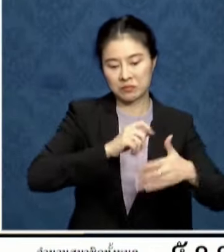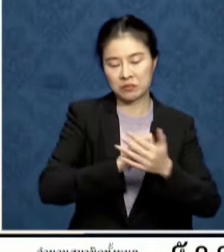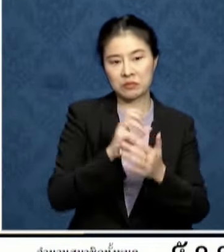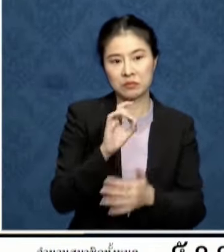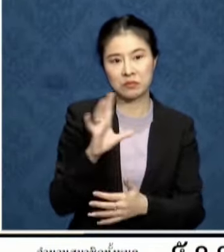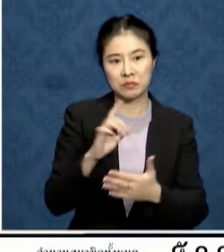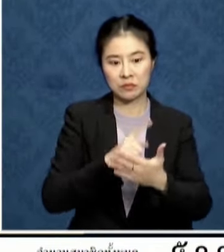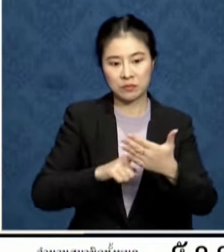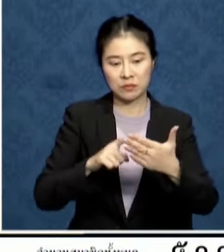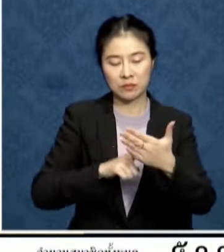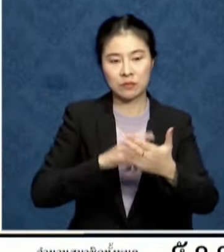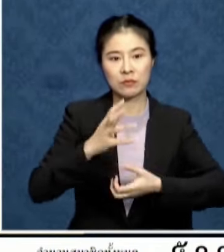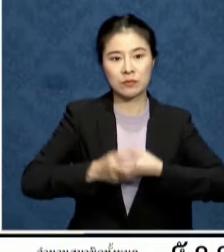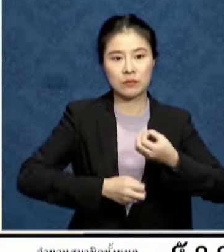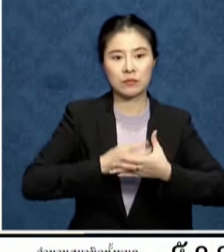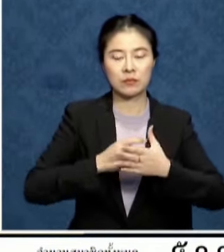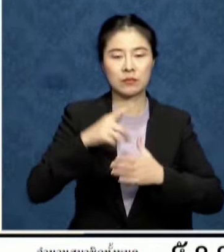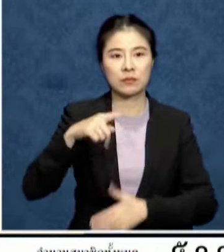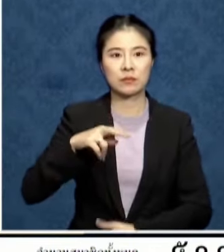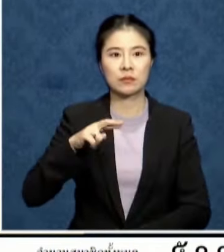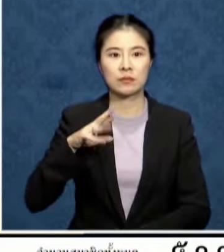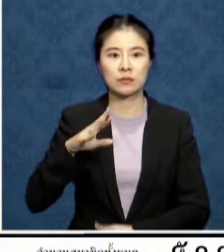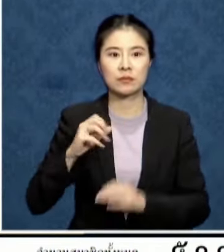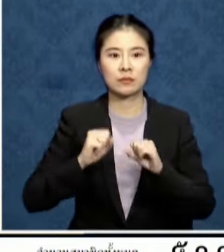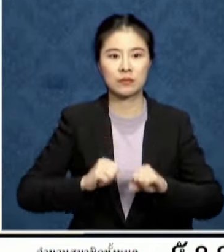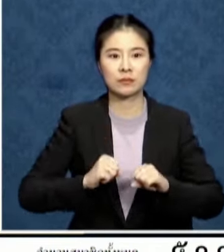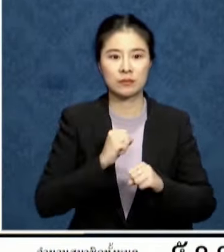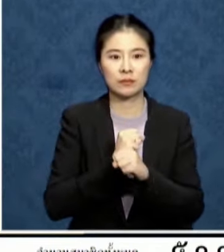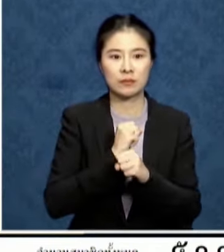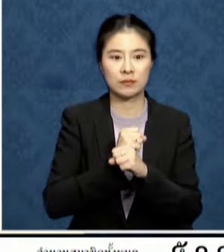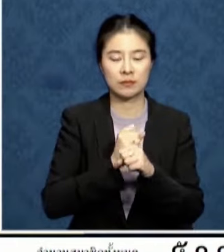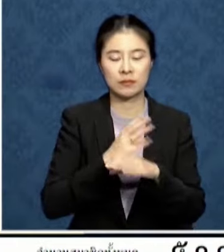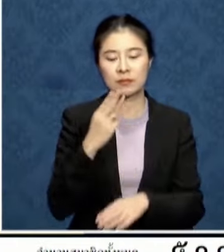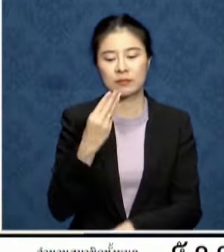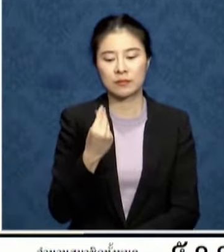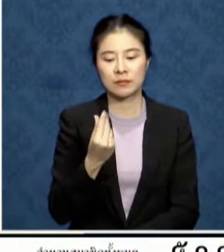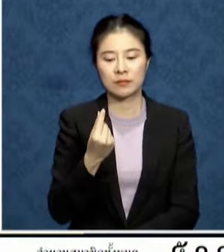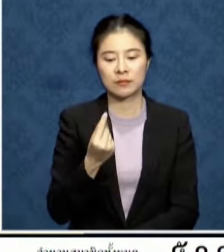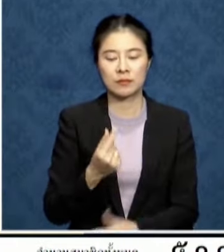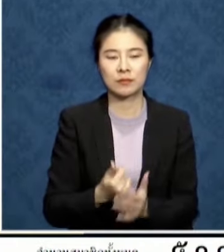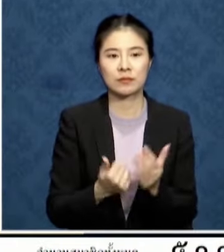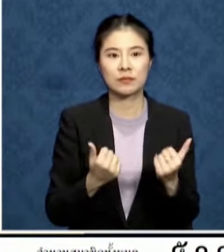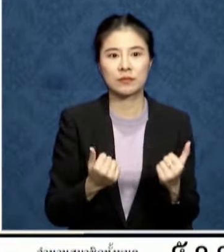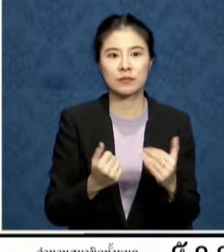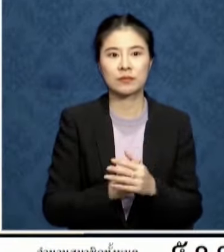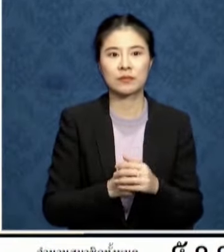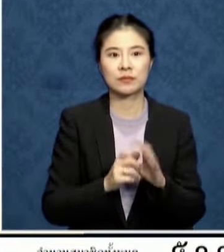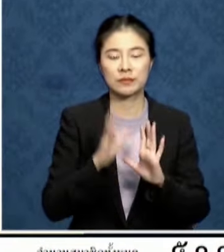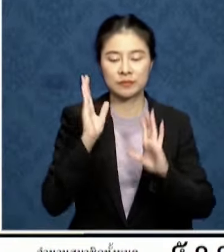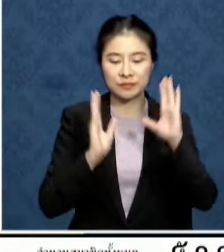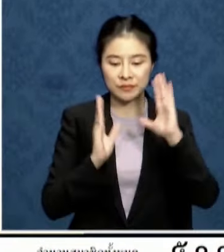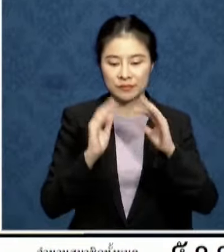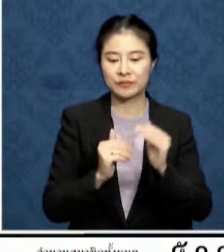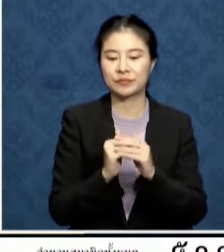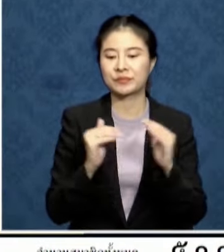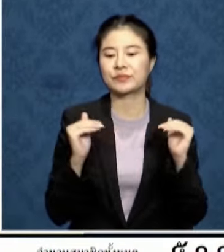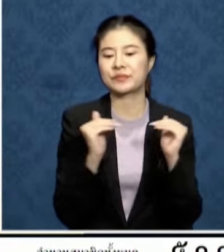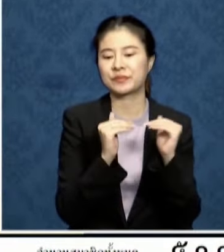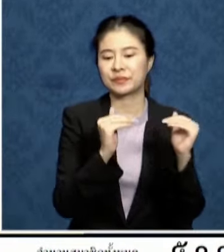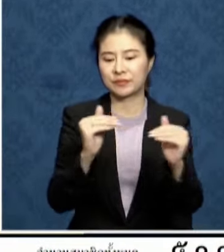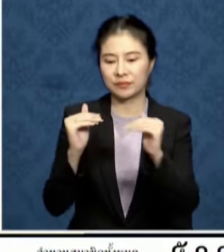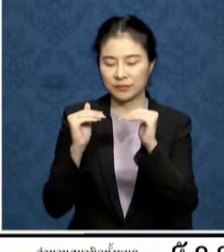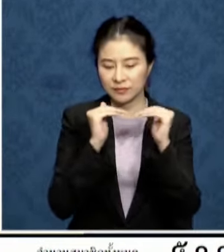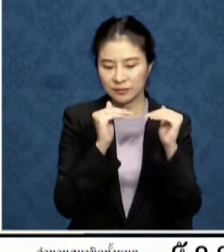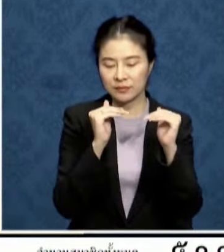ามีการแก้ไขพ.ร.บ.ประชามติให้เสร็จเรียบร้อยโดยเร็วและเพื่อให้เรามีกติกาประชามติที่มีความเป็นธรรมมีความยืดหยุ่